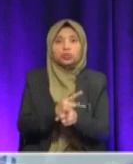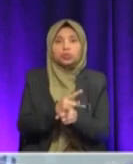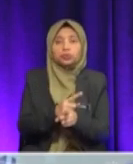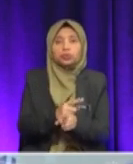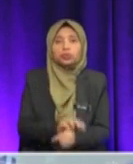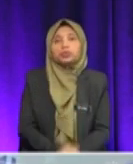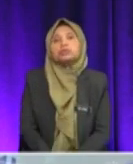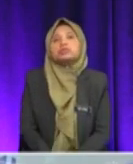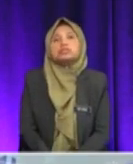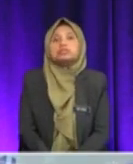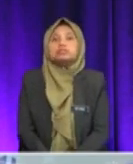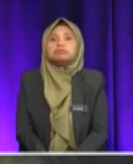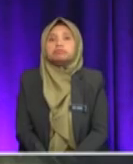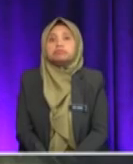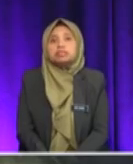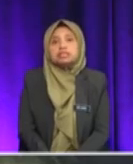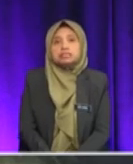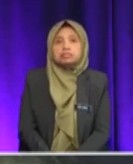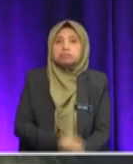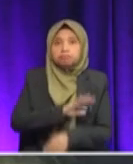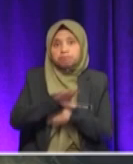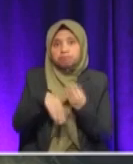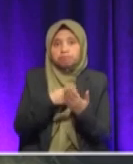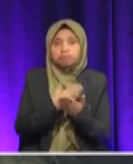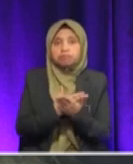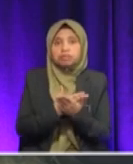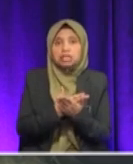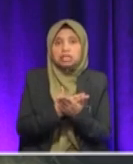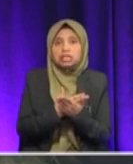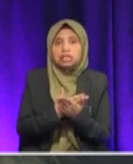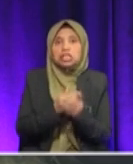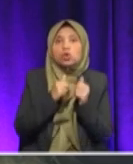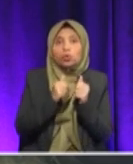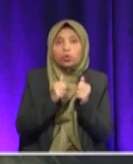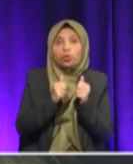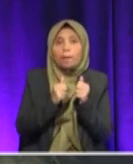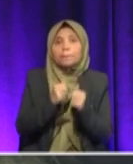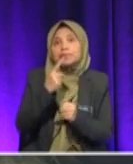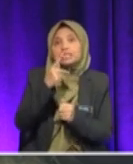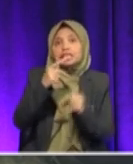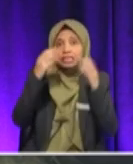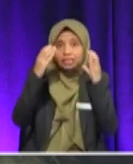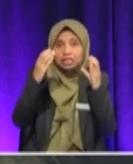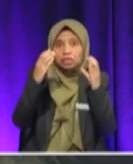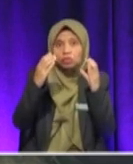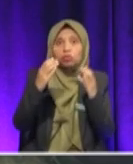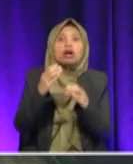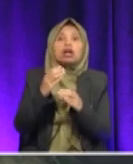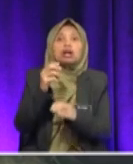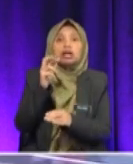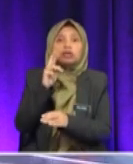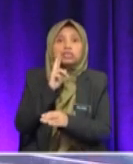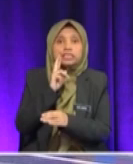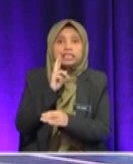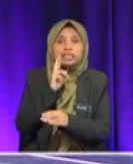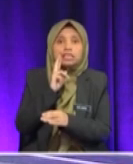Oke jangan anak dan melaksanakan semua silea Ikuti apa sana cekgu rusyani Kernel karena